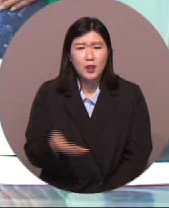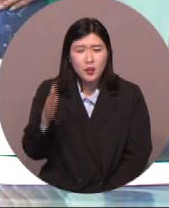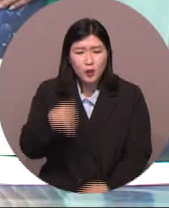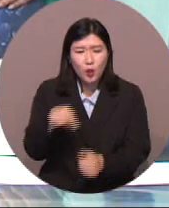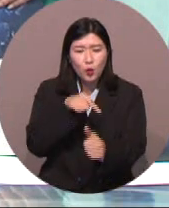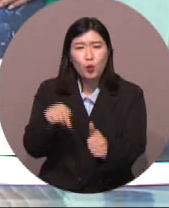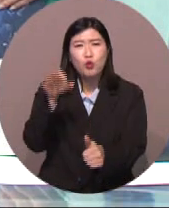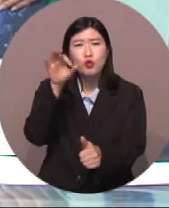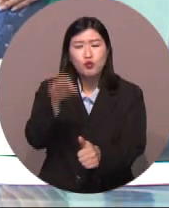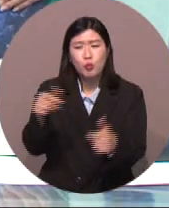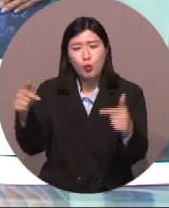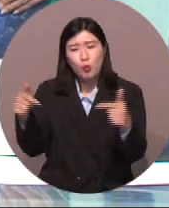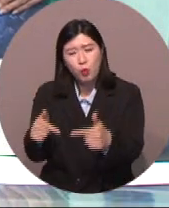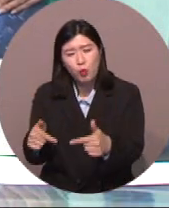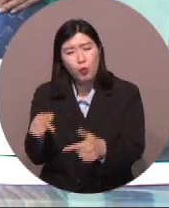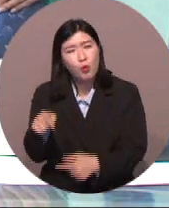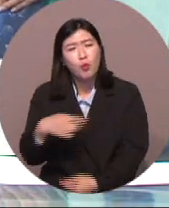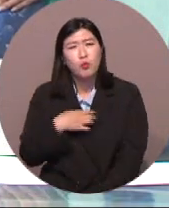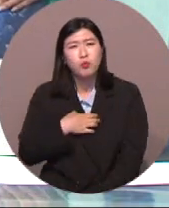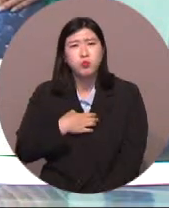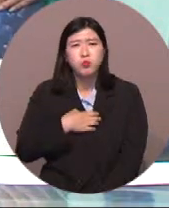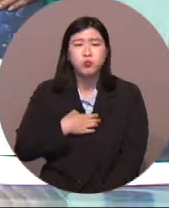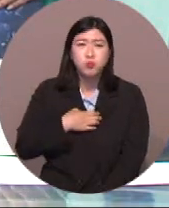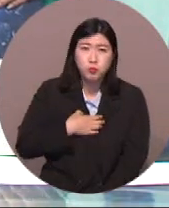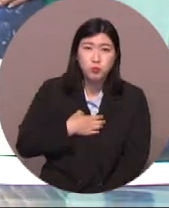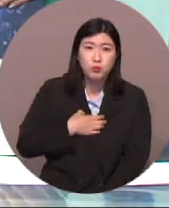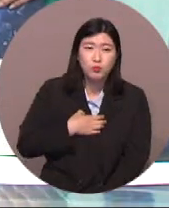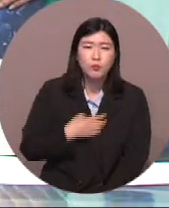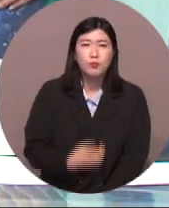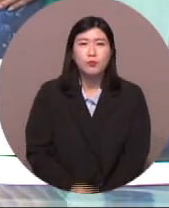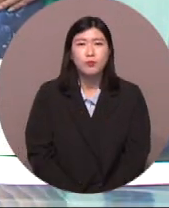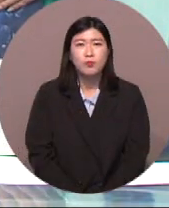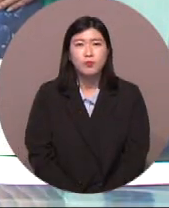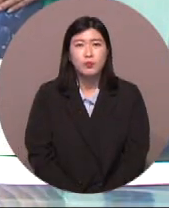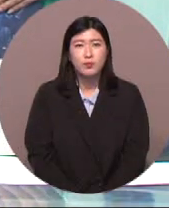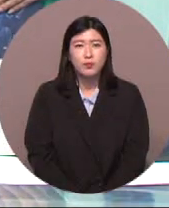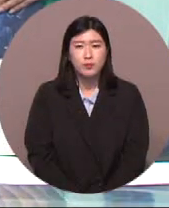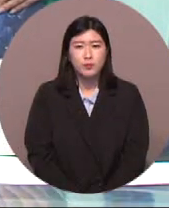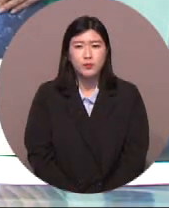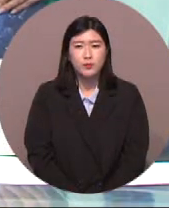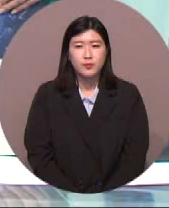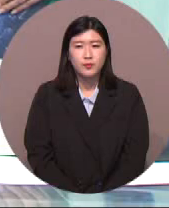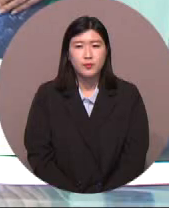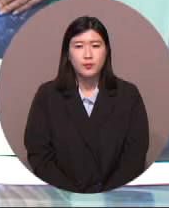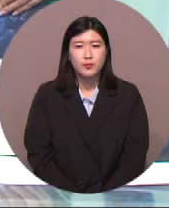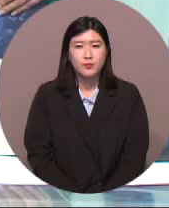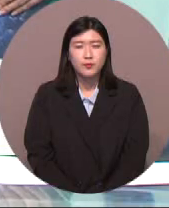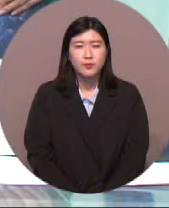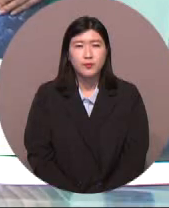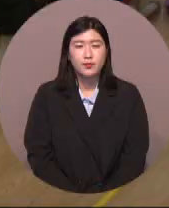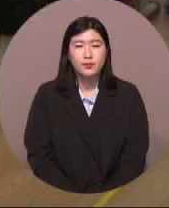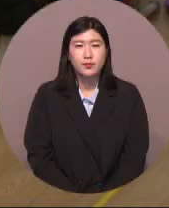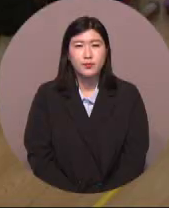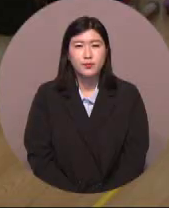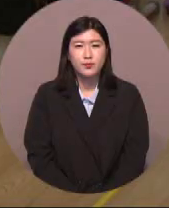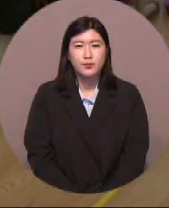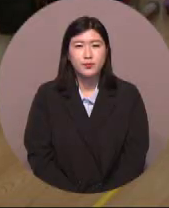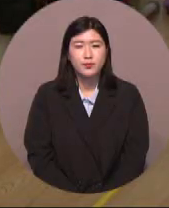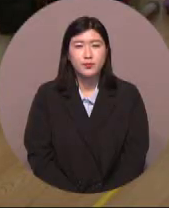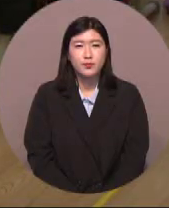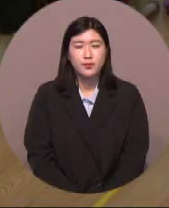교육교부금 감축 기조로 반짝 효과에 그칠 수 있다는 우려가 제기됩니다. 조형찬 기자가 보도합니다.